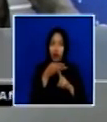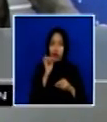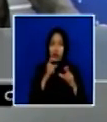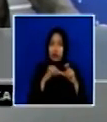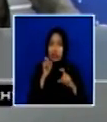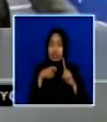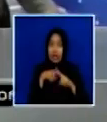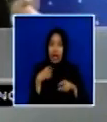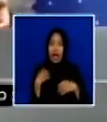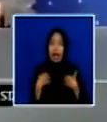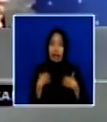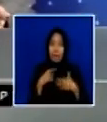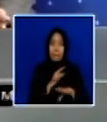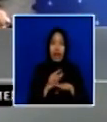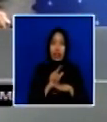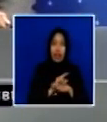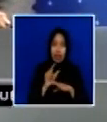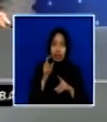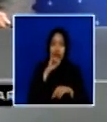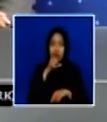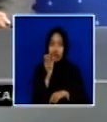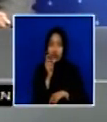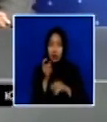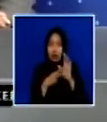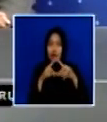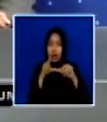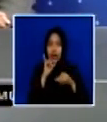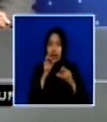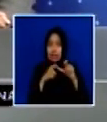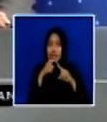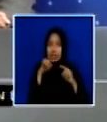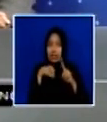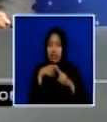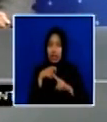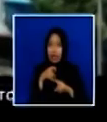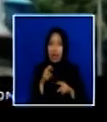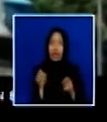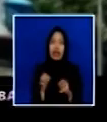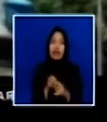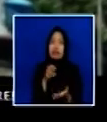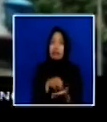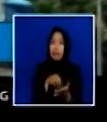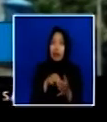jurnalistik bagi anggota karang taruna di desa widoro Kecamatan Donorojo Pacitan